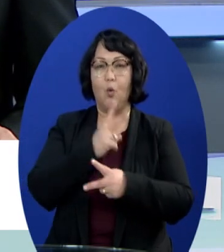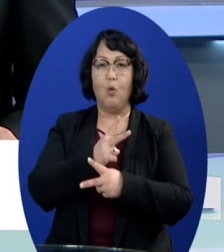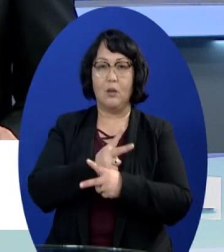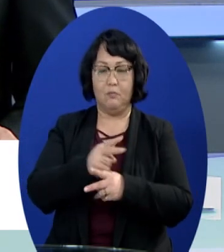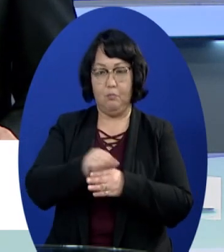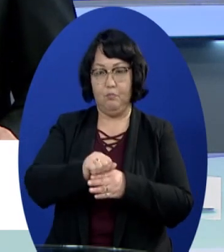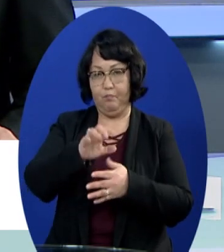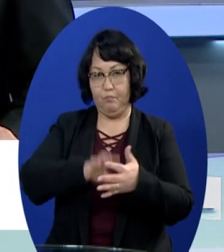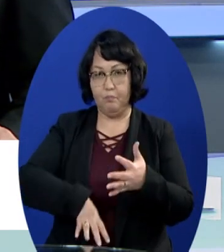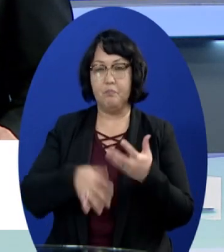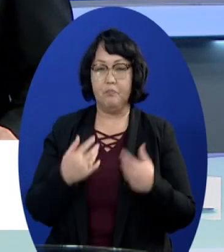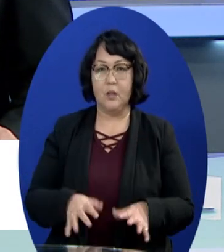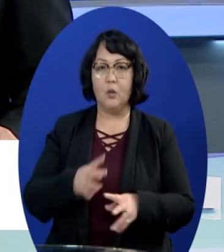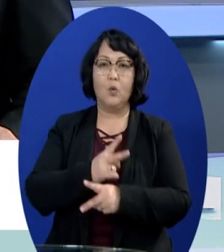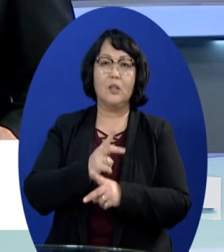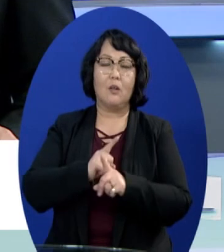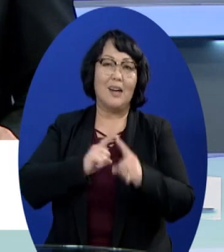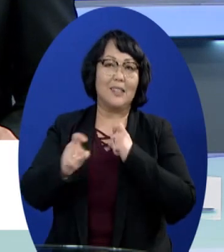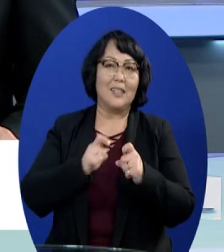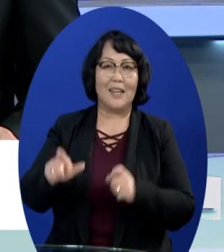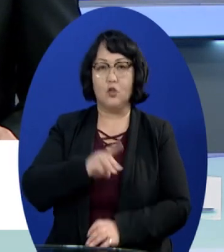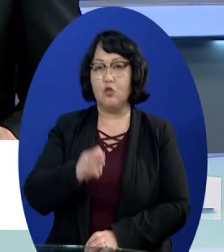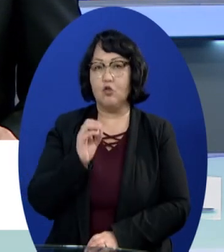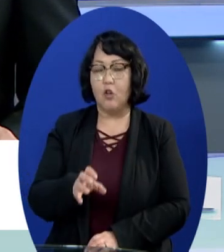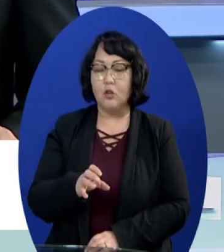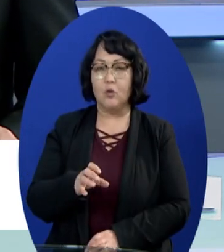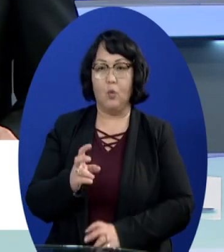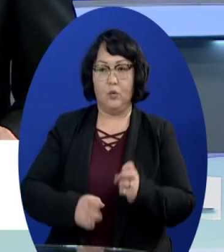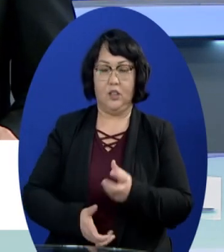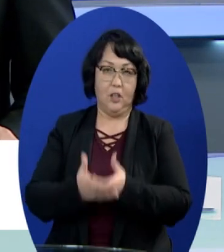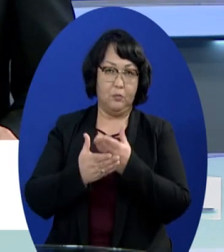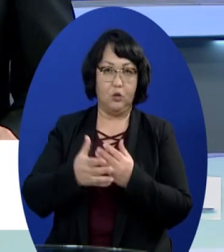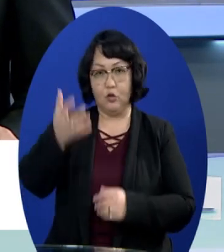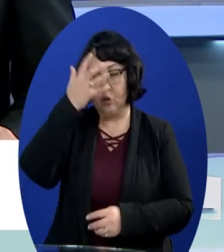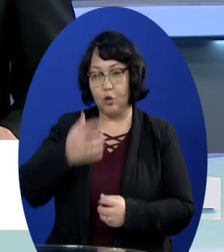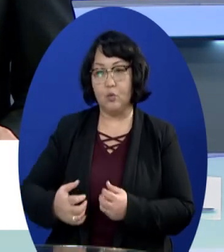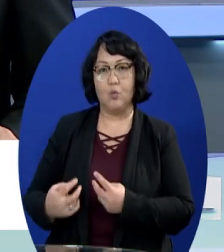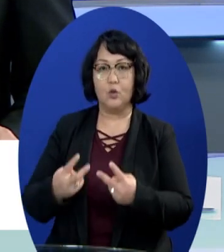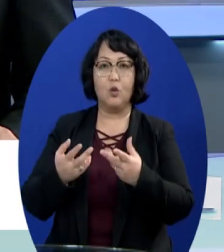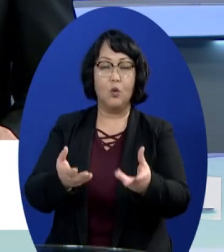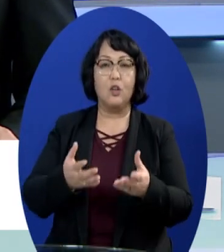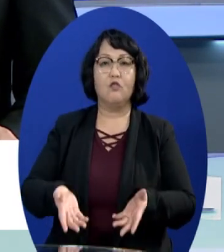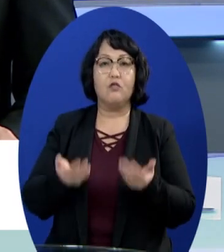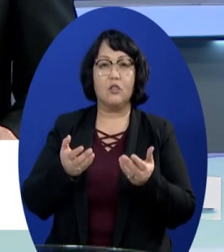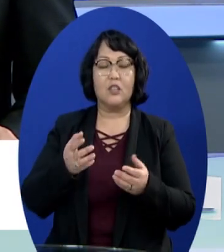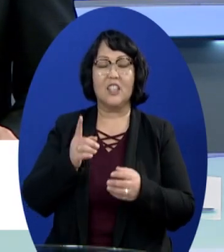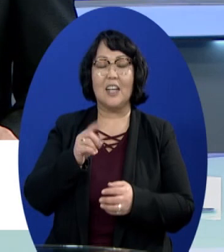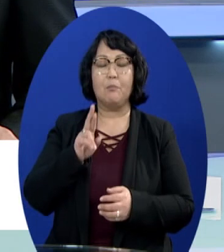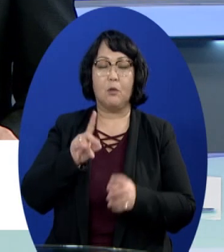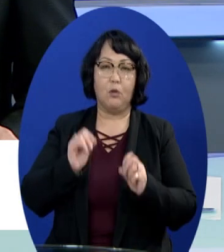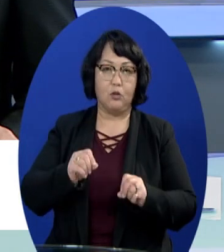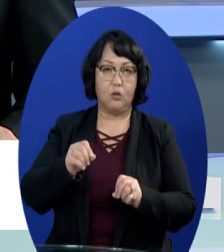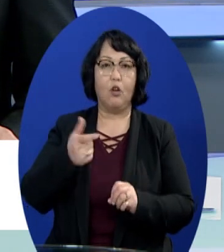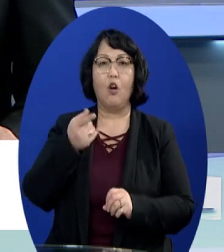энхүү боловсруулжээ. Хуульд заасан харилцааг газрын тос боловсруулах үйлдвэрийг дэмжих, төрөөс үзүүлэх үйлчилгээг хялбаршуулах гормийн тухай журмаар